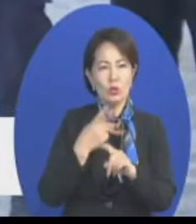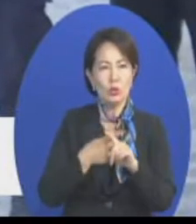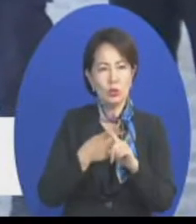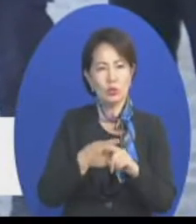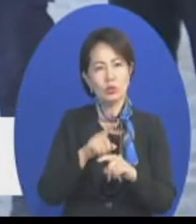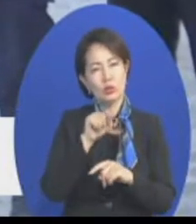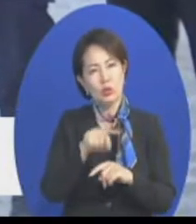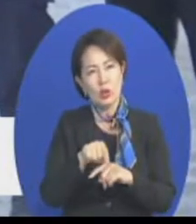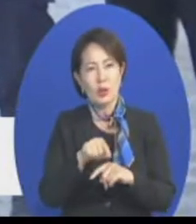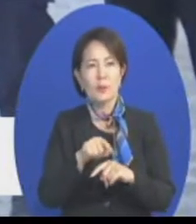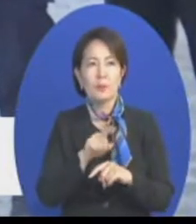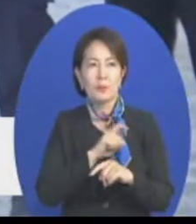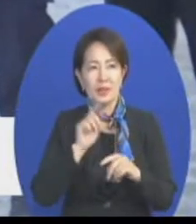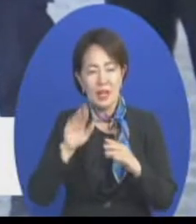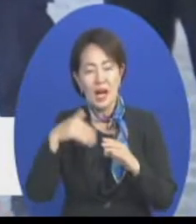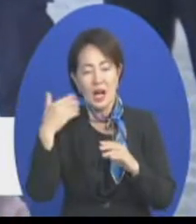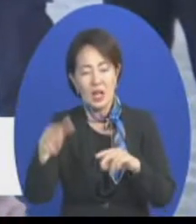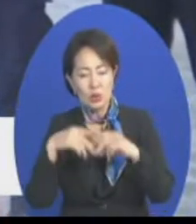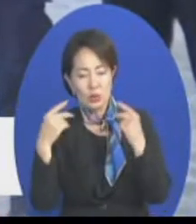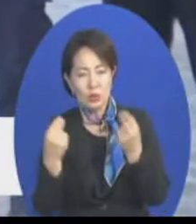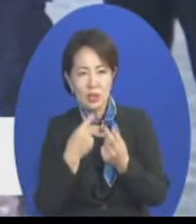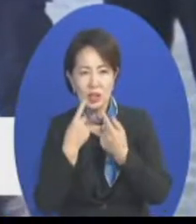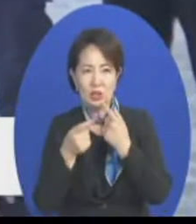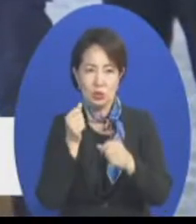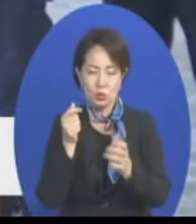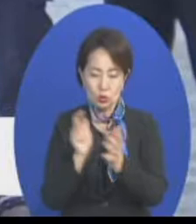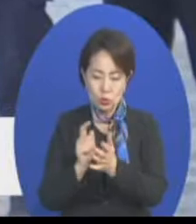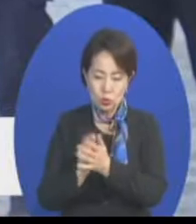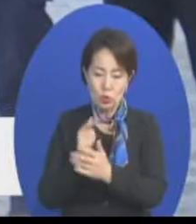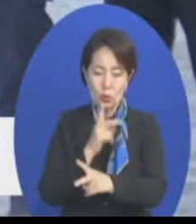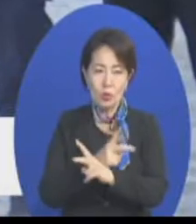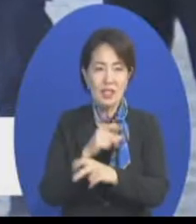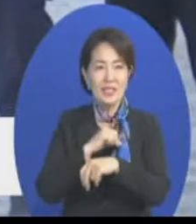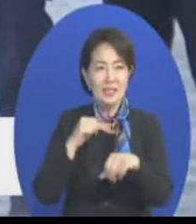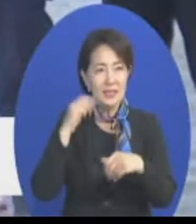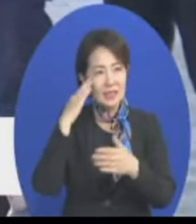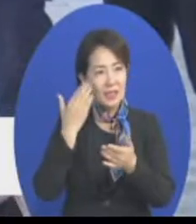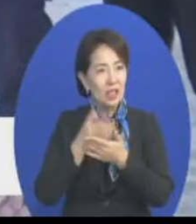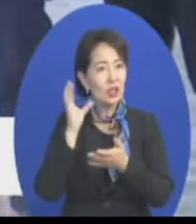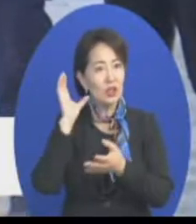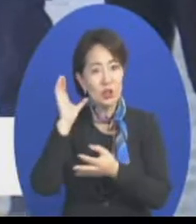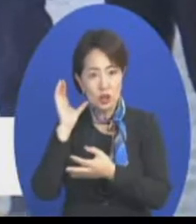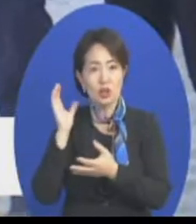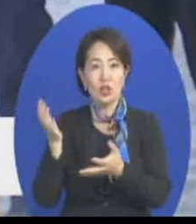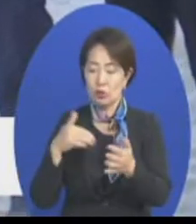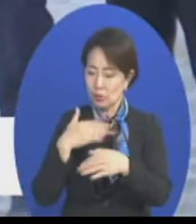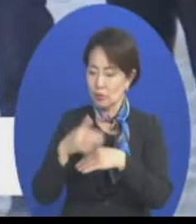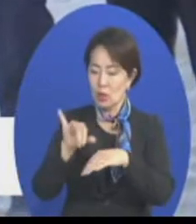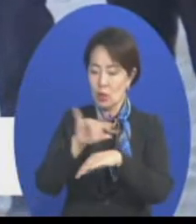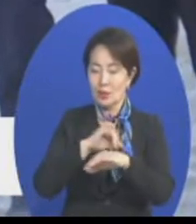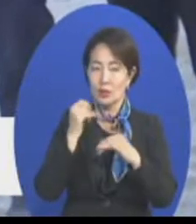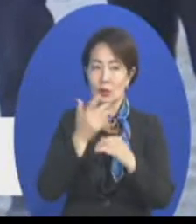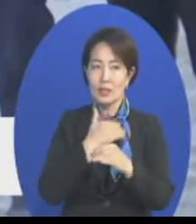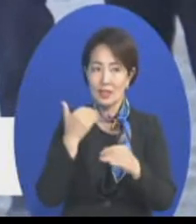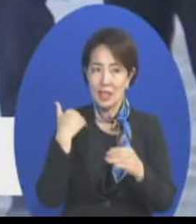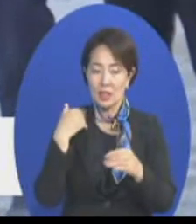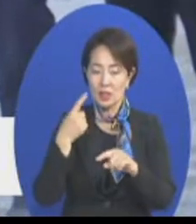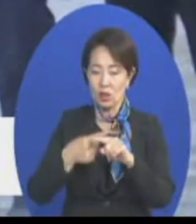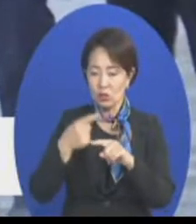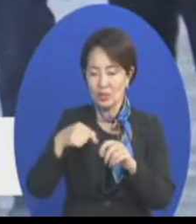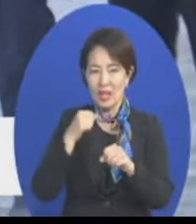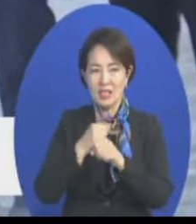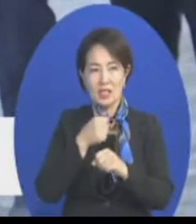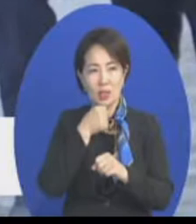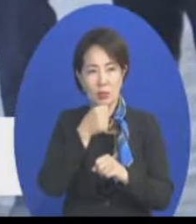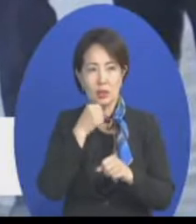хууль сурчлах мөн за ирэх одоо намрын чуулганы хэлцэх гол гол хуулиудад иргэдийн санаа бодлыг бас сонсож байгаа. Ингээд улсын хурлын даргатай бас орон нутгад